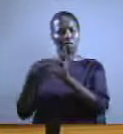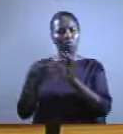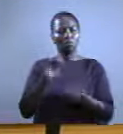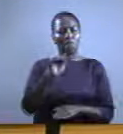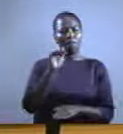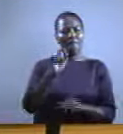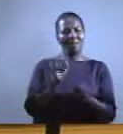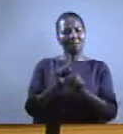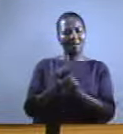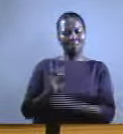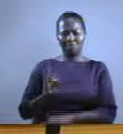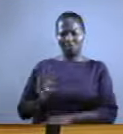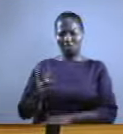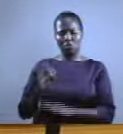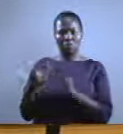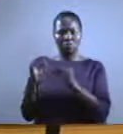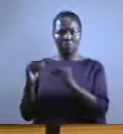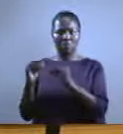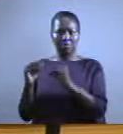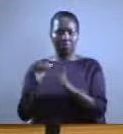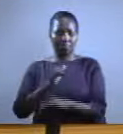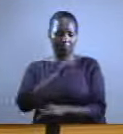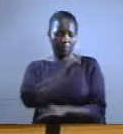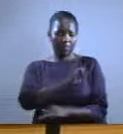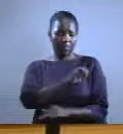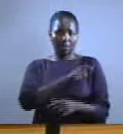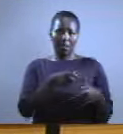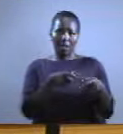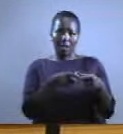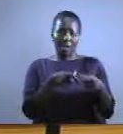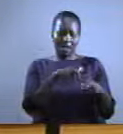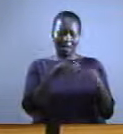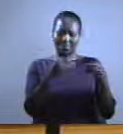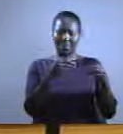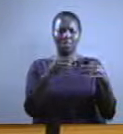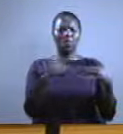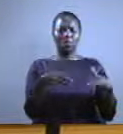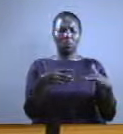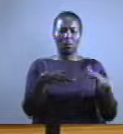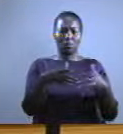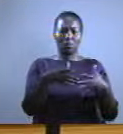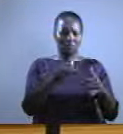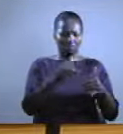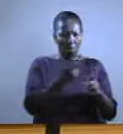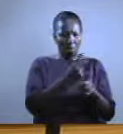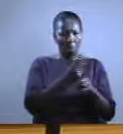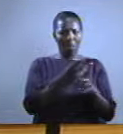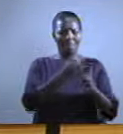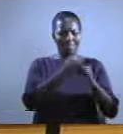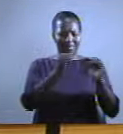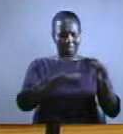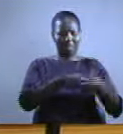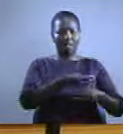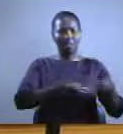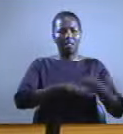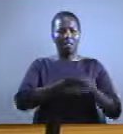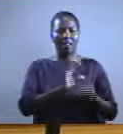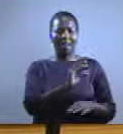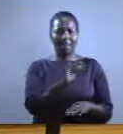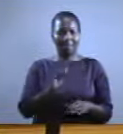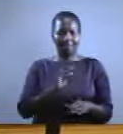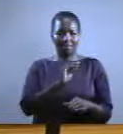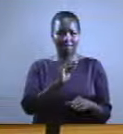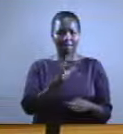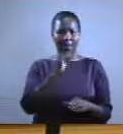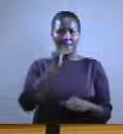skemas in sy huidige formaat het 'n invloed op die finansiële dienste sektor waar doeltreffende finansiële toesig nodig